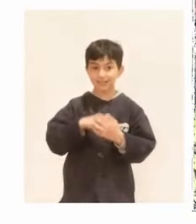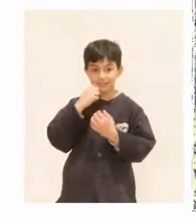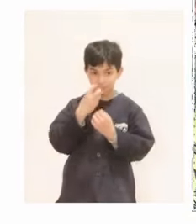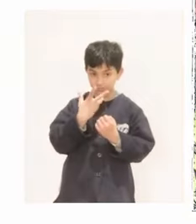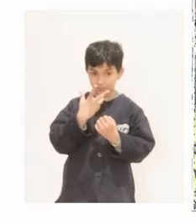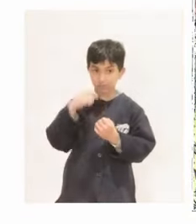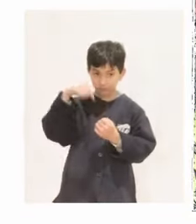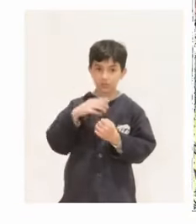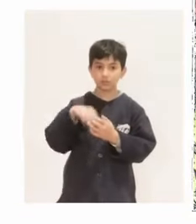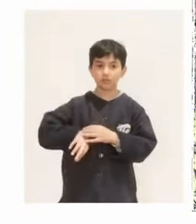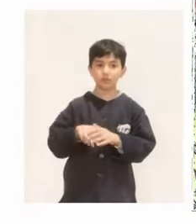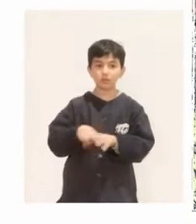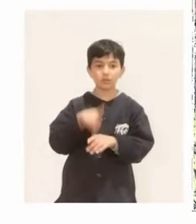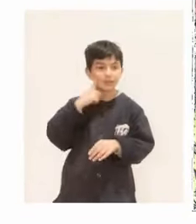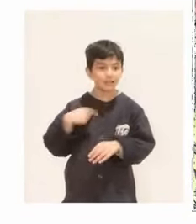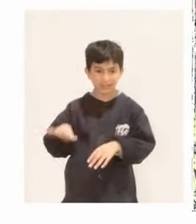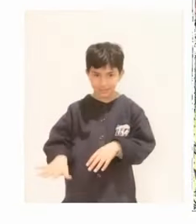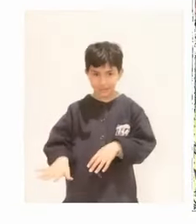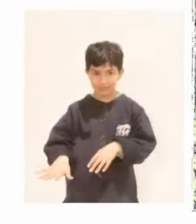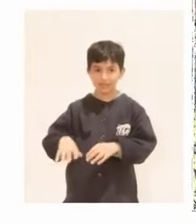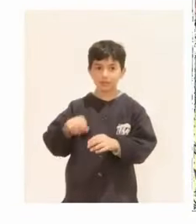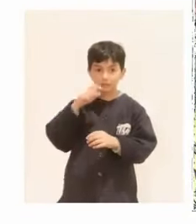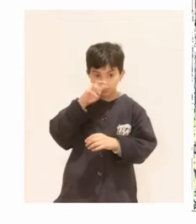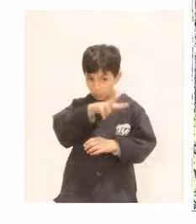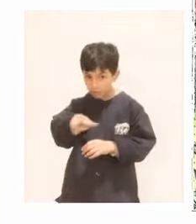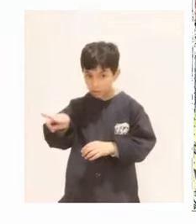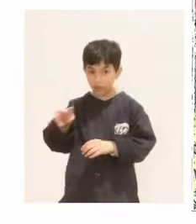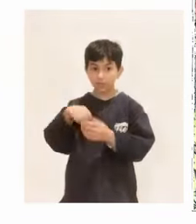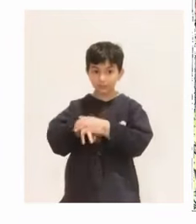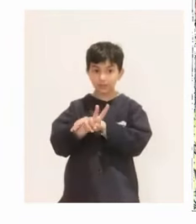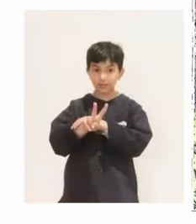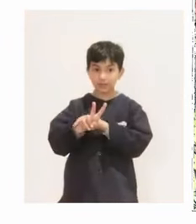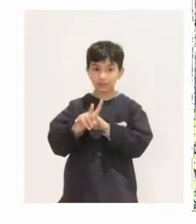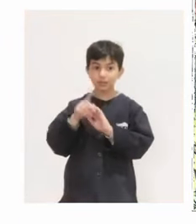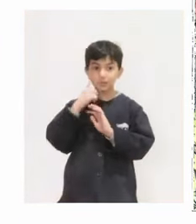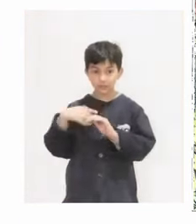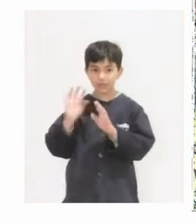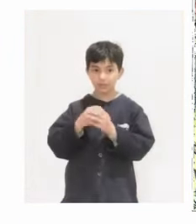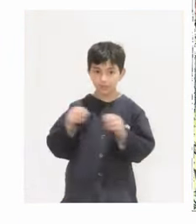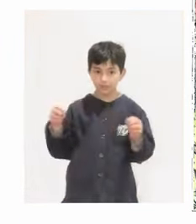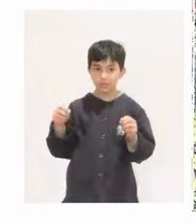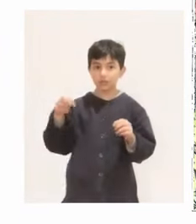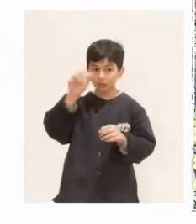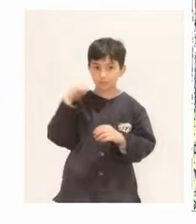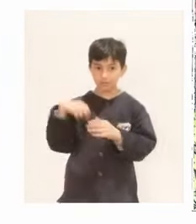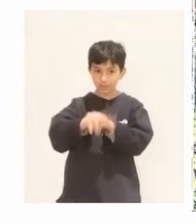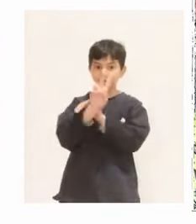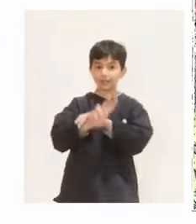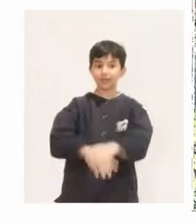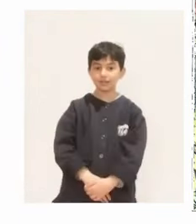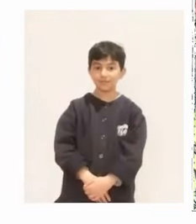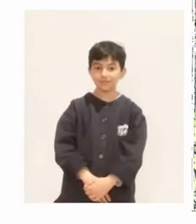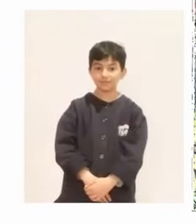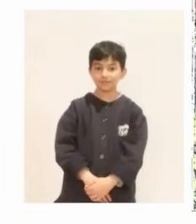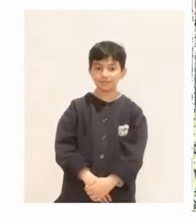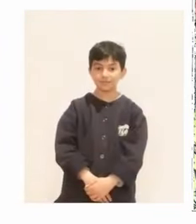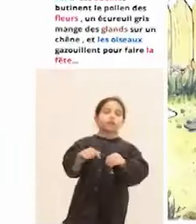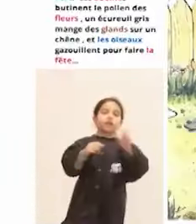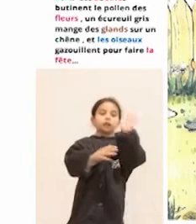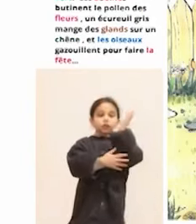le jardin fleuri, son frère contemple un escargot essayant de l'attraper avec une